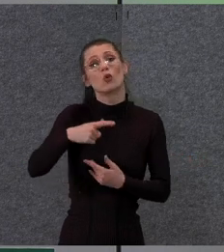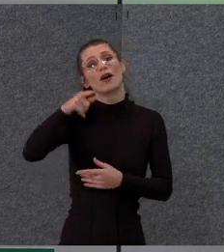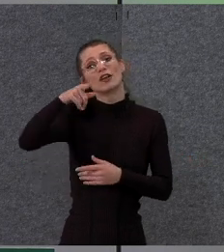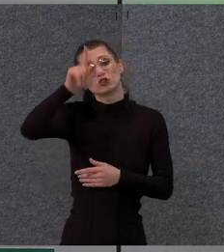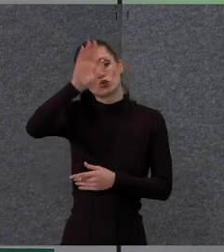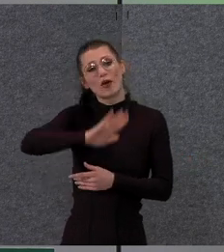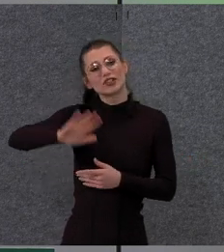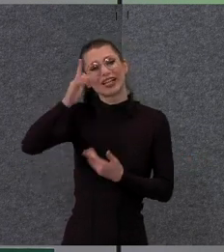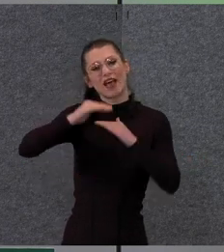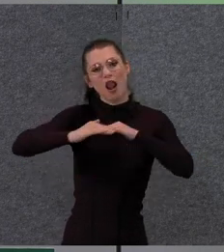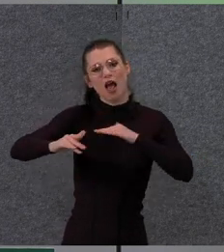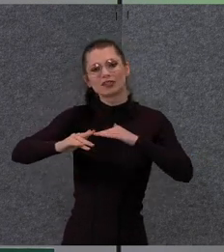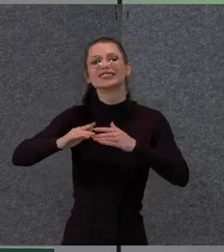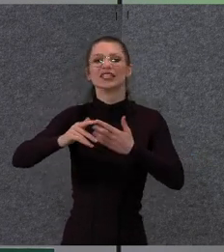werden.